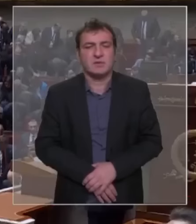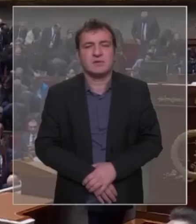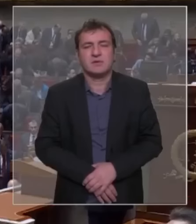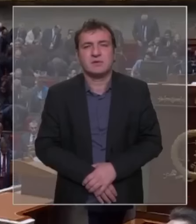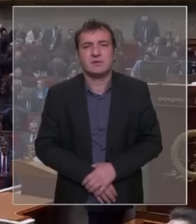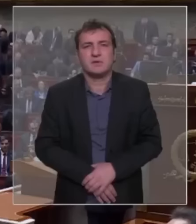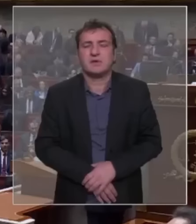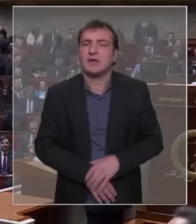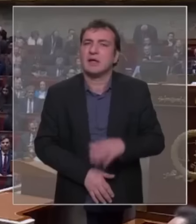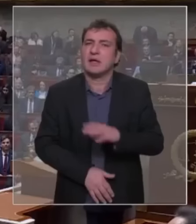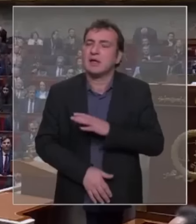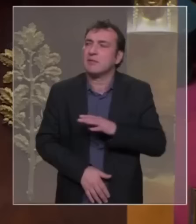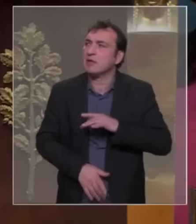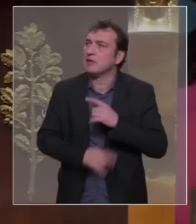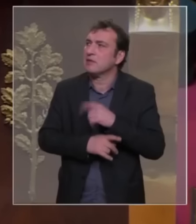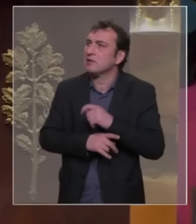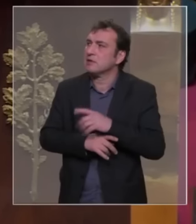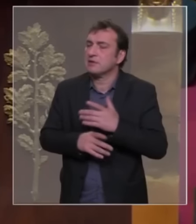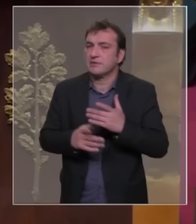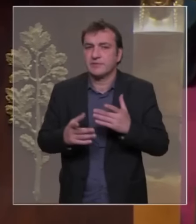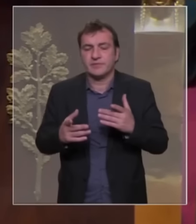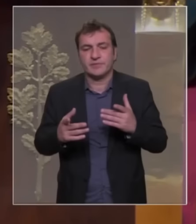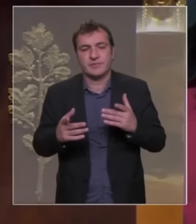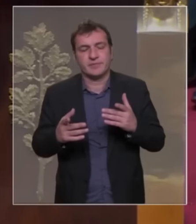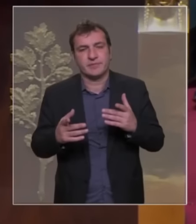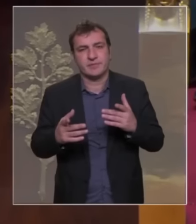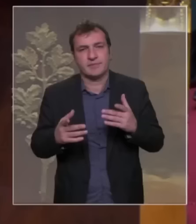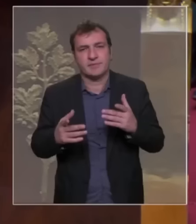Madame la Présidente, j'en termine enfin.